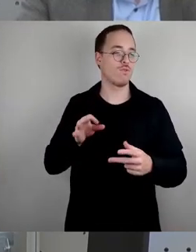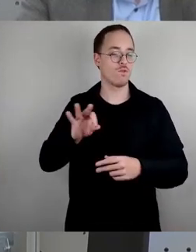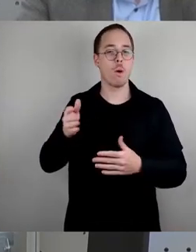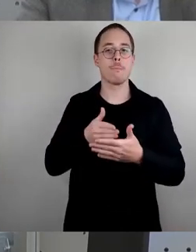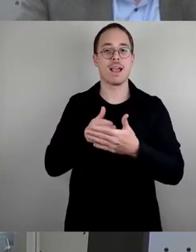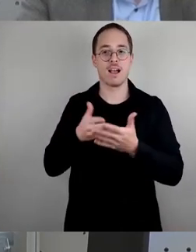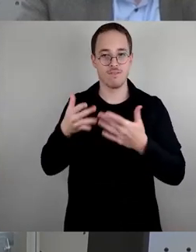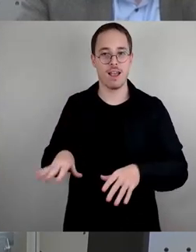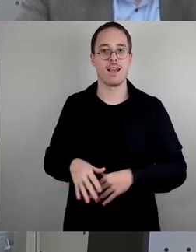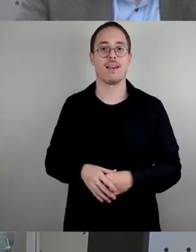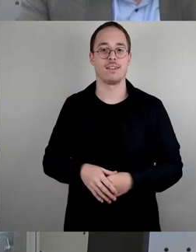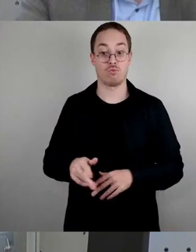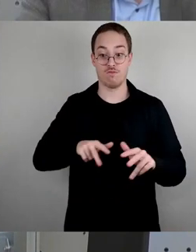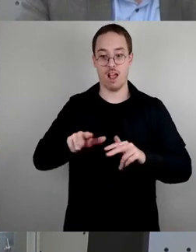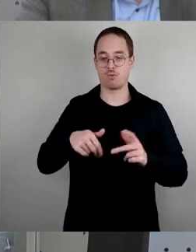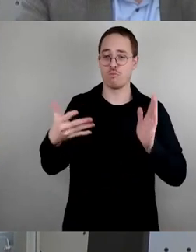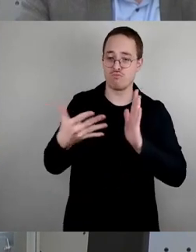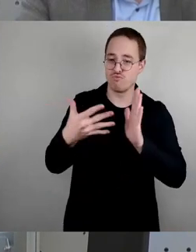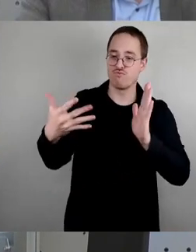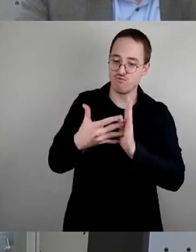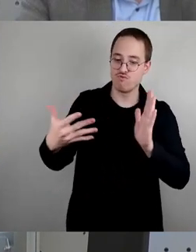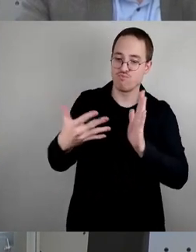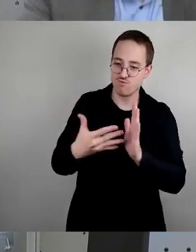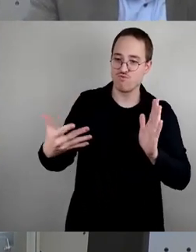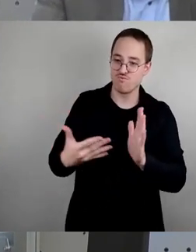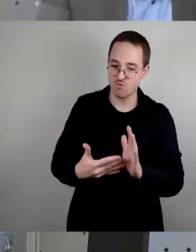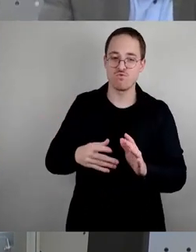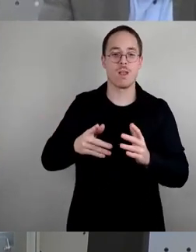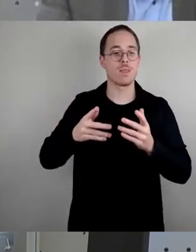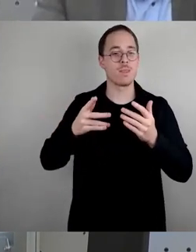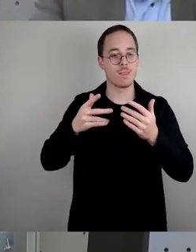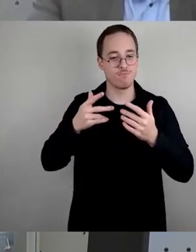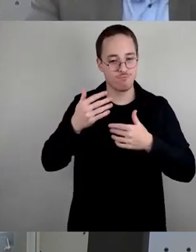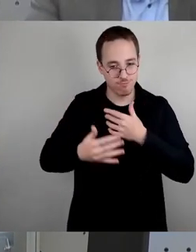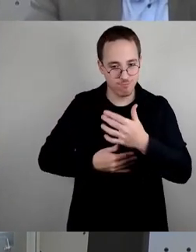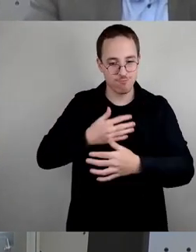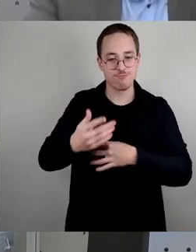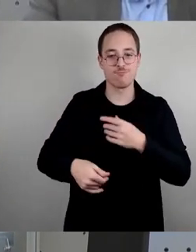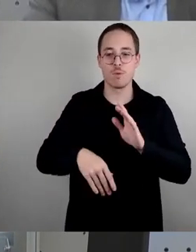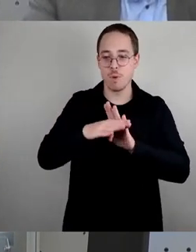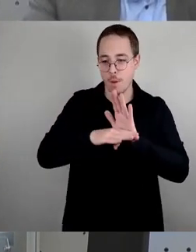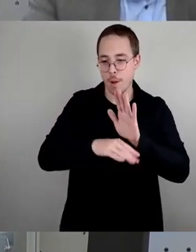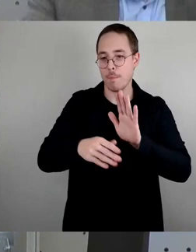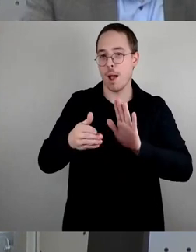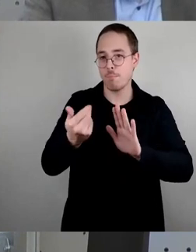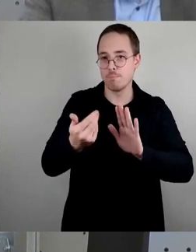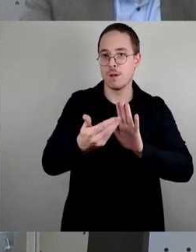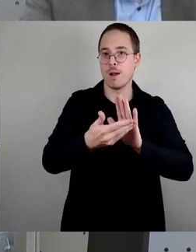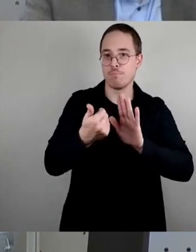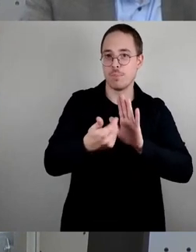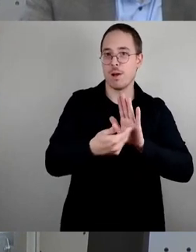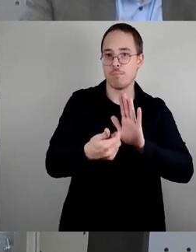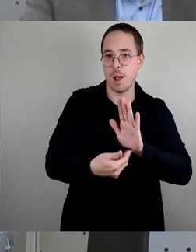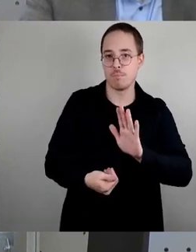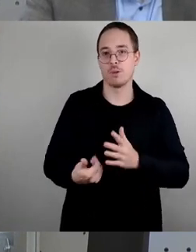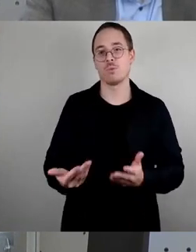vor 2031, vielleicht auch vor 2033, wird dort nichts passieren. Aus mir persönlich stellt sich da immer wieder die